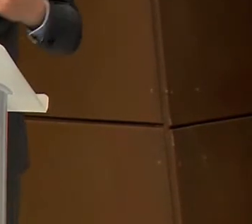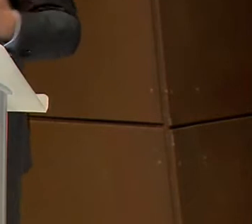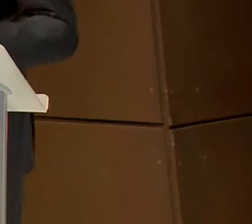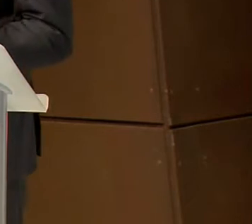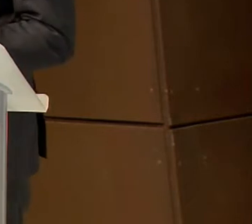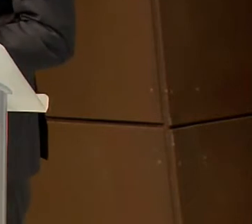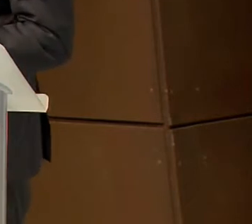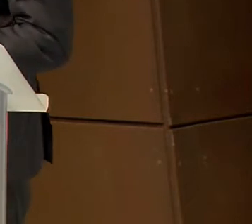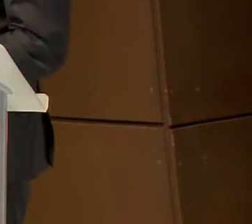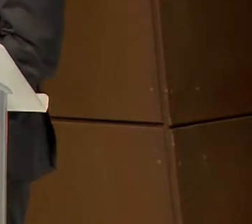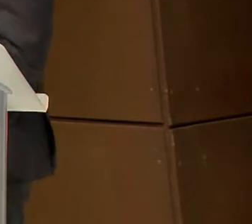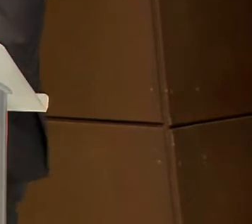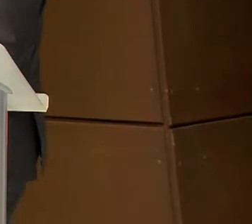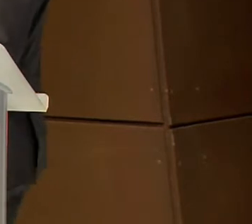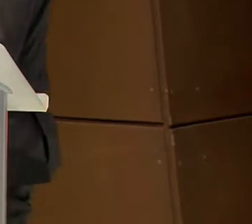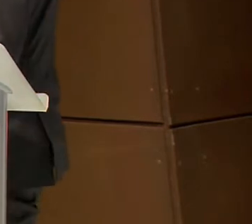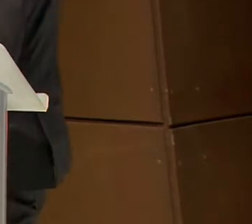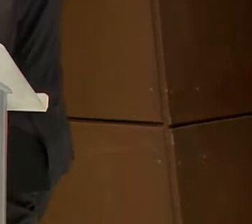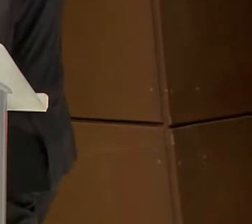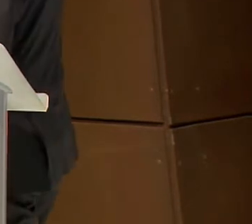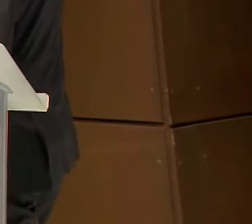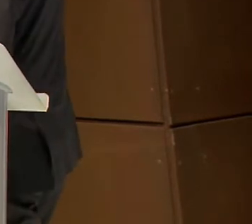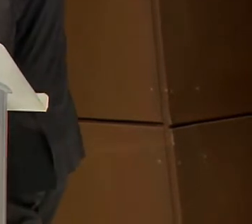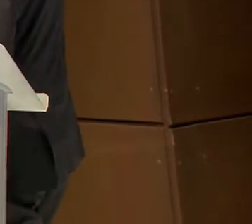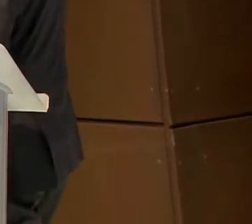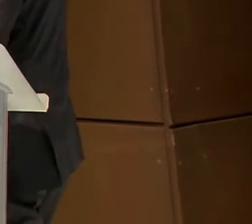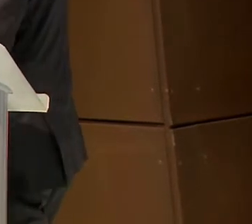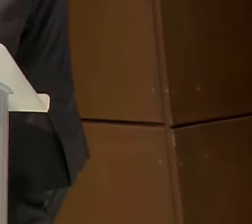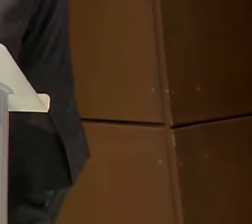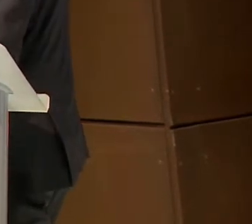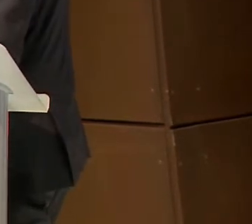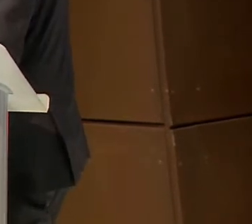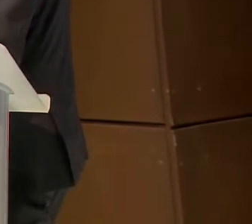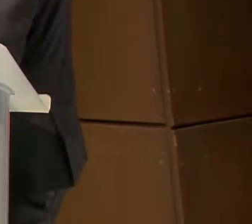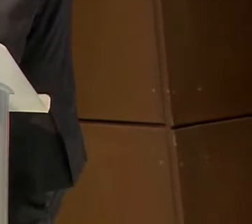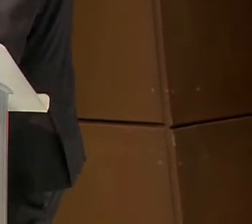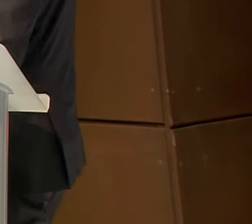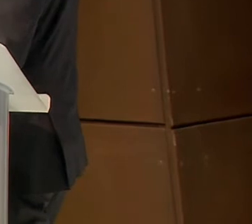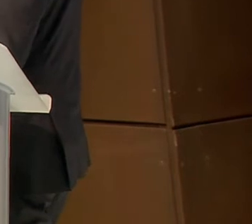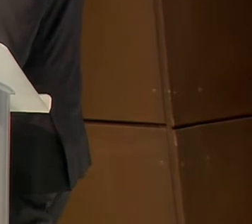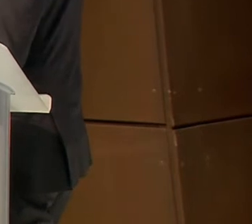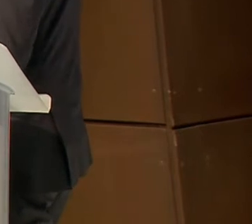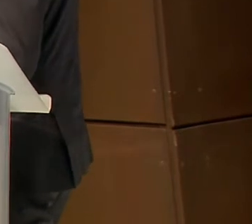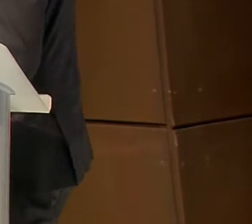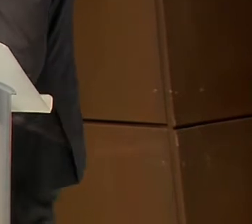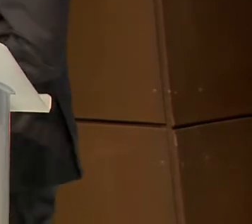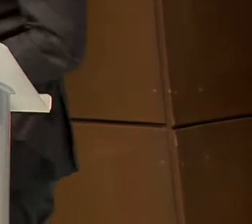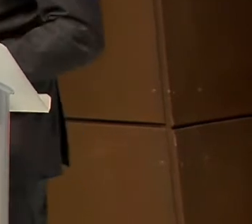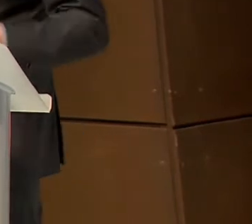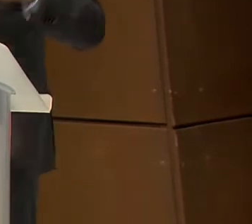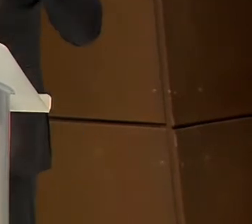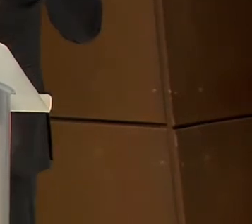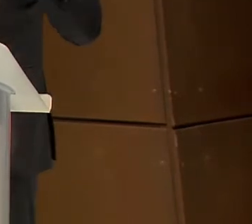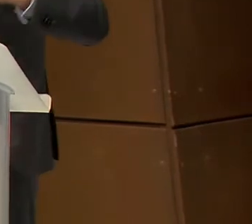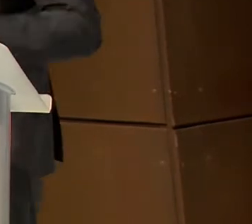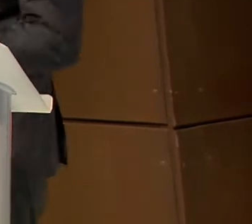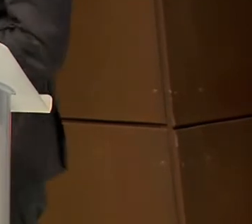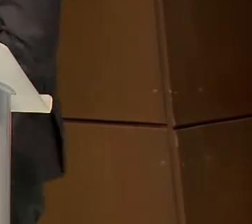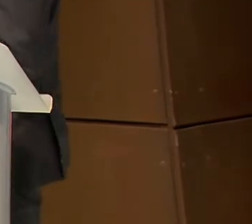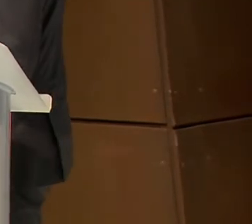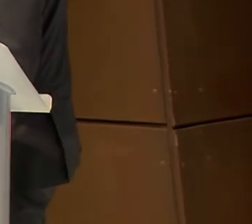recht herzlich dafür. Und Carsten Sieling, der ehemalige Bürgermeister von Bremen, meine Wenigkeit und der